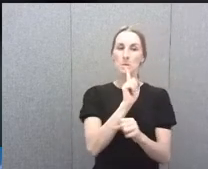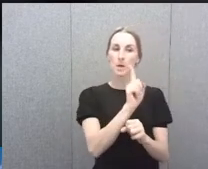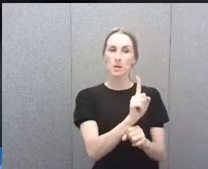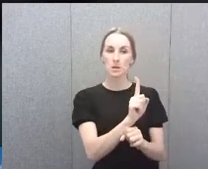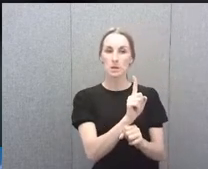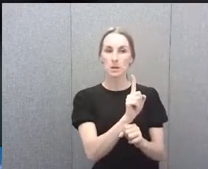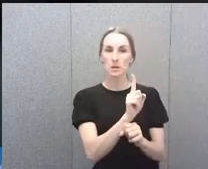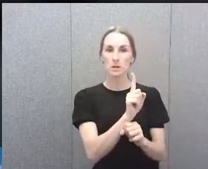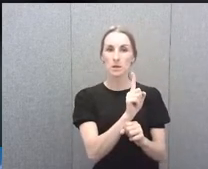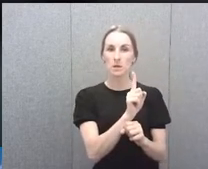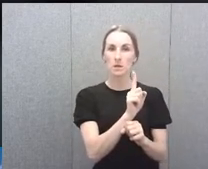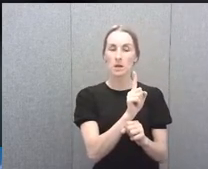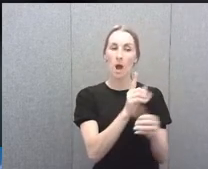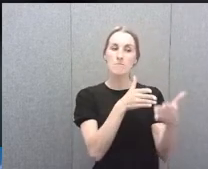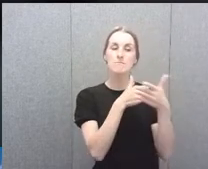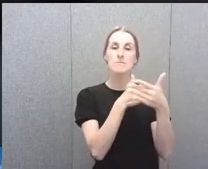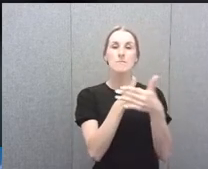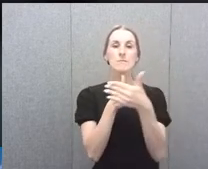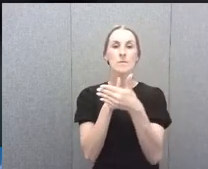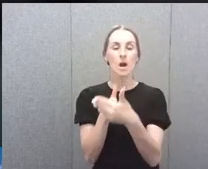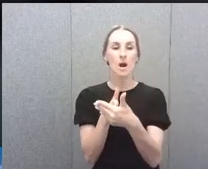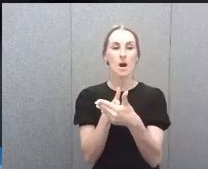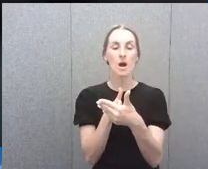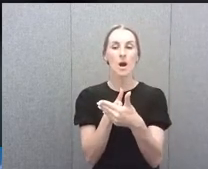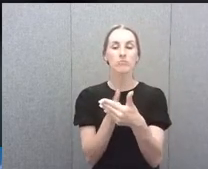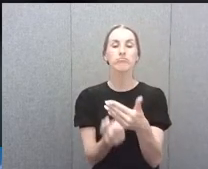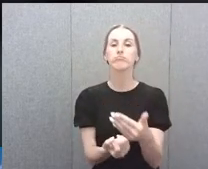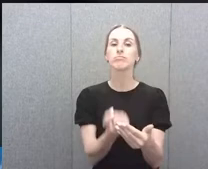заключаются мужчинами.